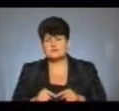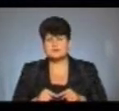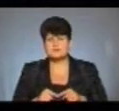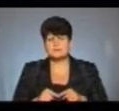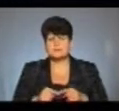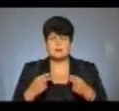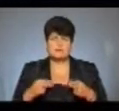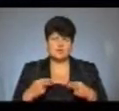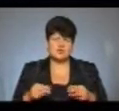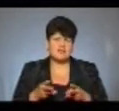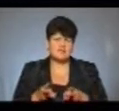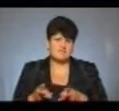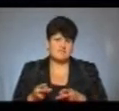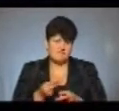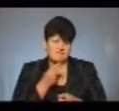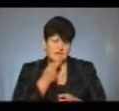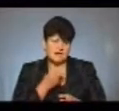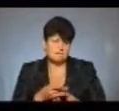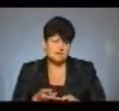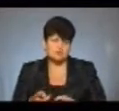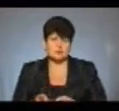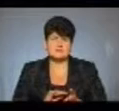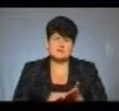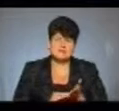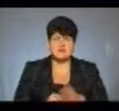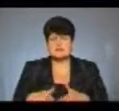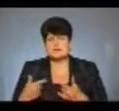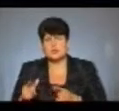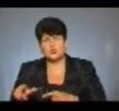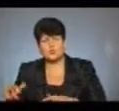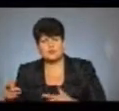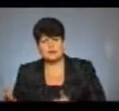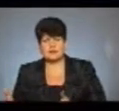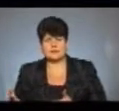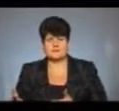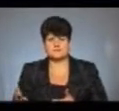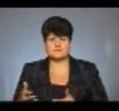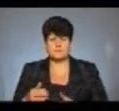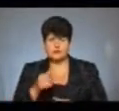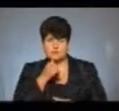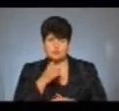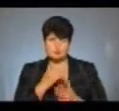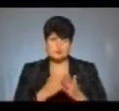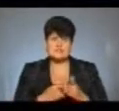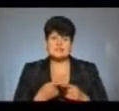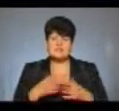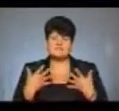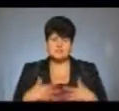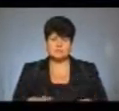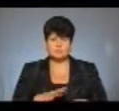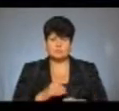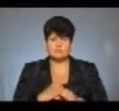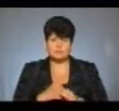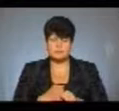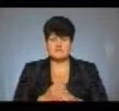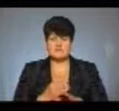якісь розпродали випічку, писали різні пости, зверталися до людей, в тестовому режимі цей проект вже працював. Ми виділили